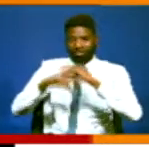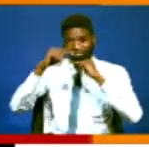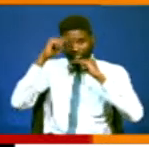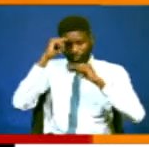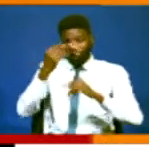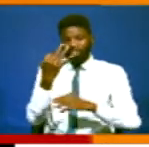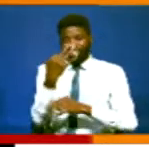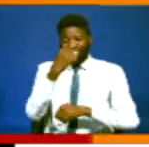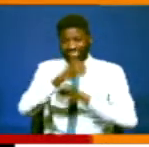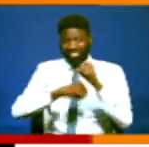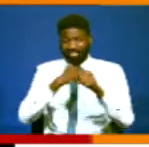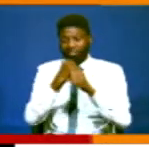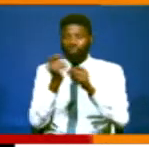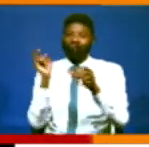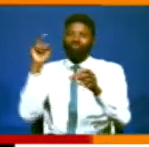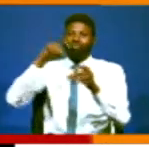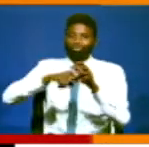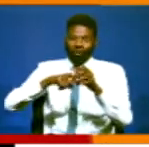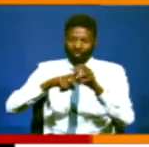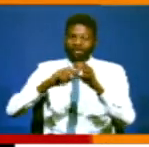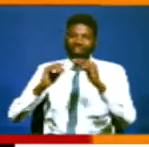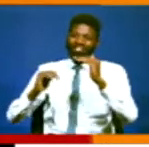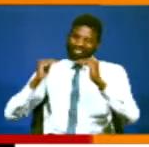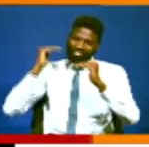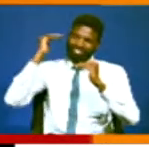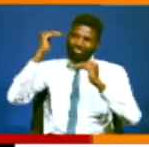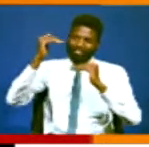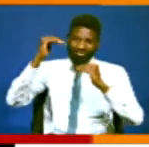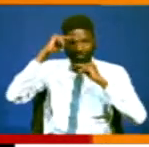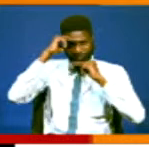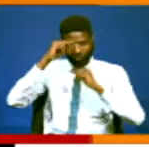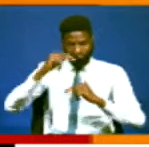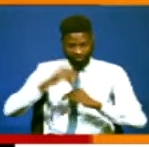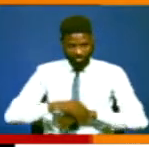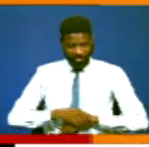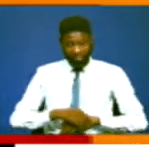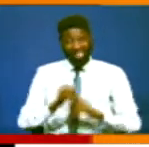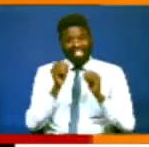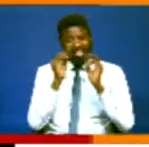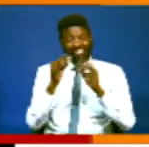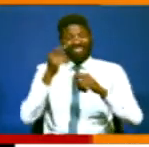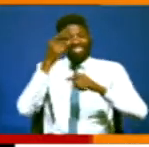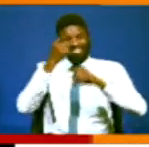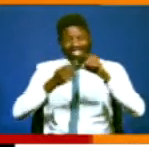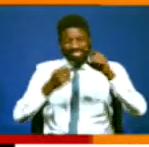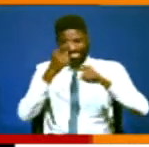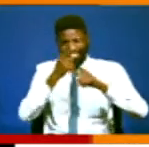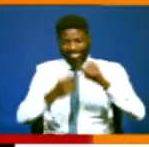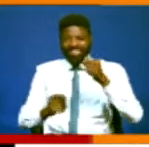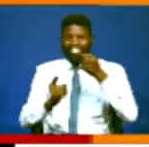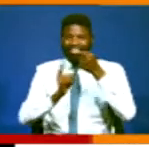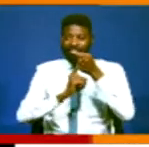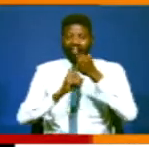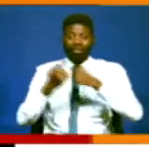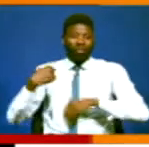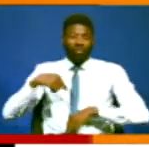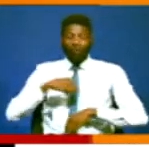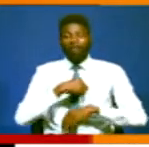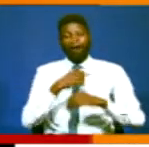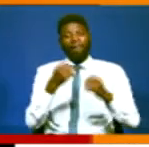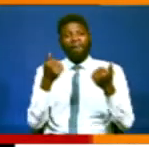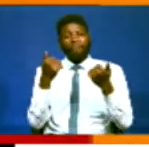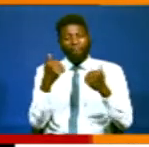senior secondary. Kwa hivyo ikiwa hii miaka sita yote tumekaa tujaweza kujipanga vizuri, basi ikiwa ni miaka mitatu imesalia,